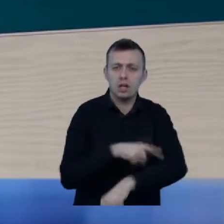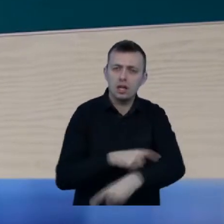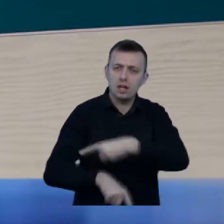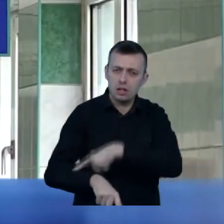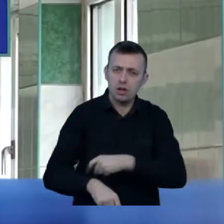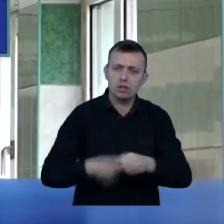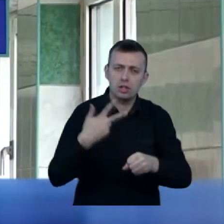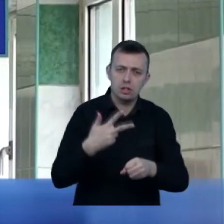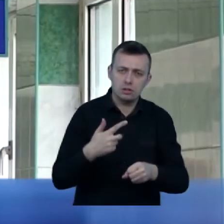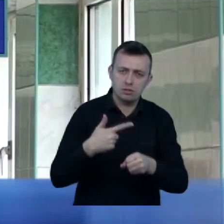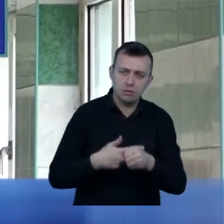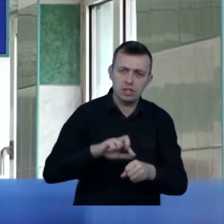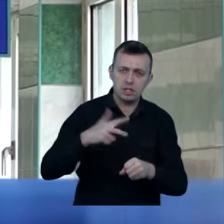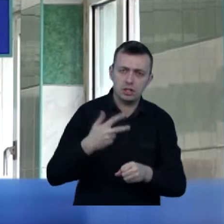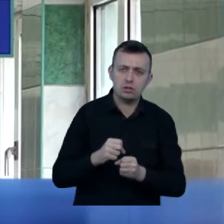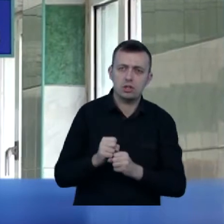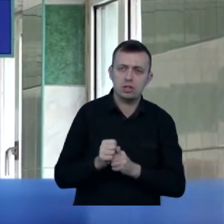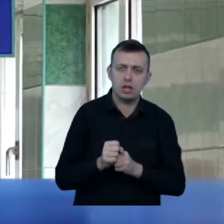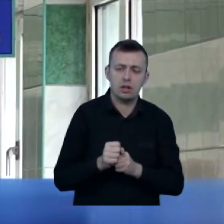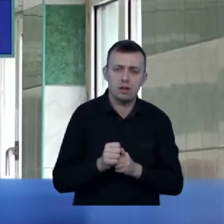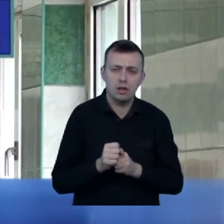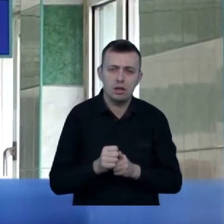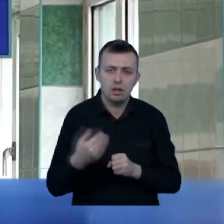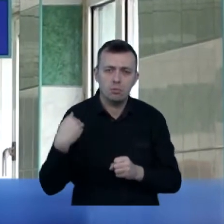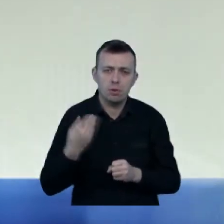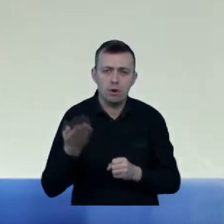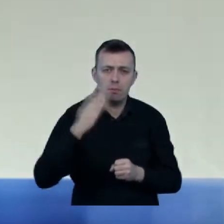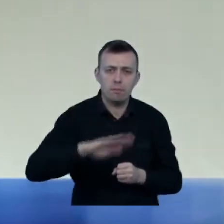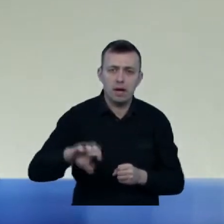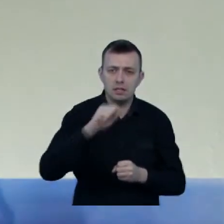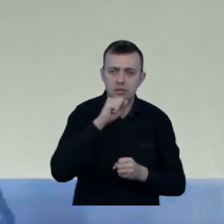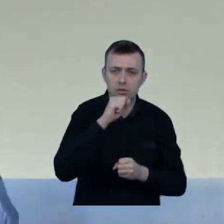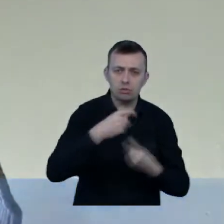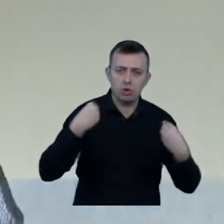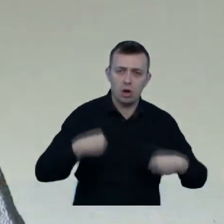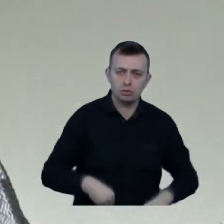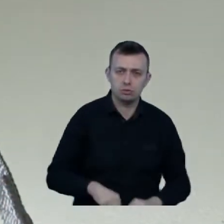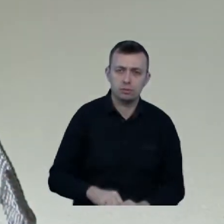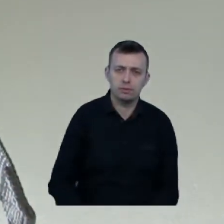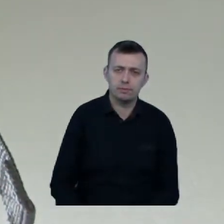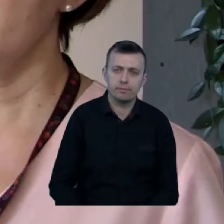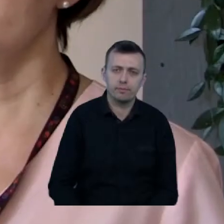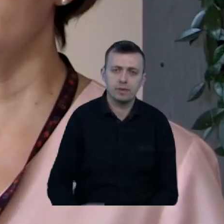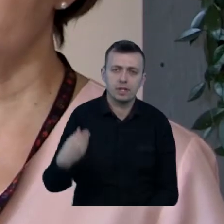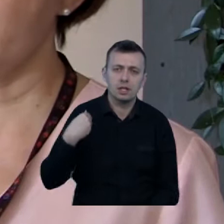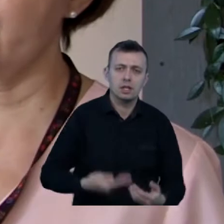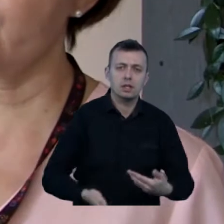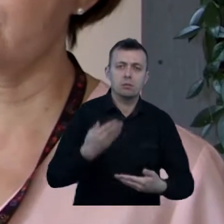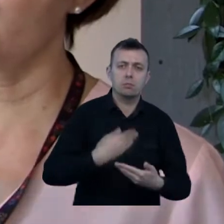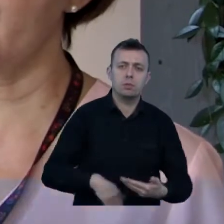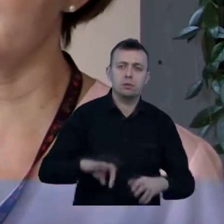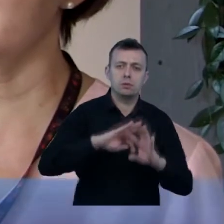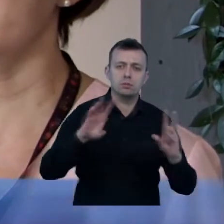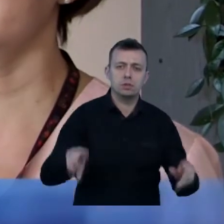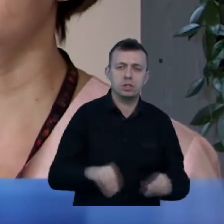bardzo pracowicie. 23 marca w związku z warunkami atmosferycznymi na SOR zgłosiło się 50 pacjentów z urazami. Były to przede